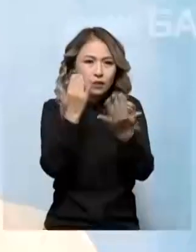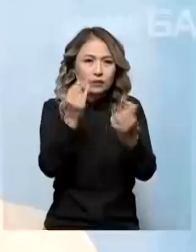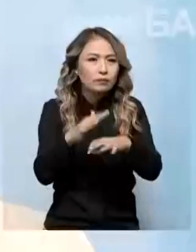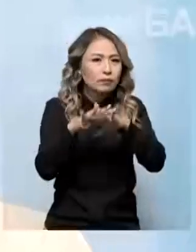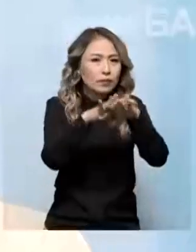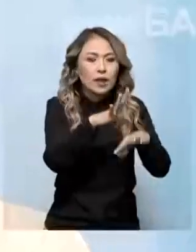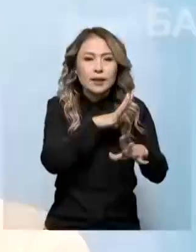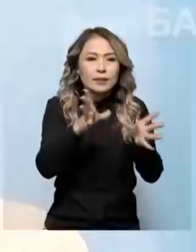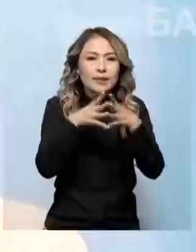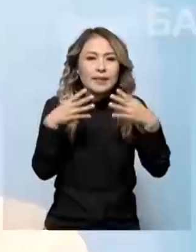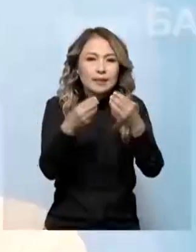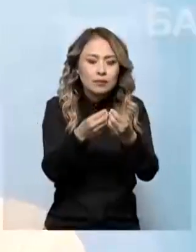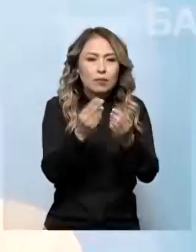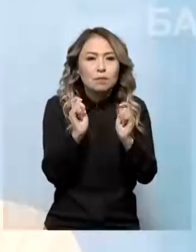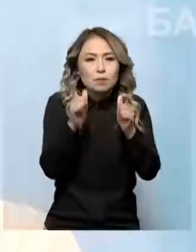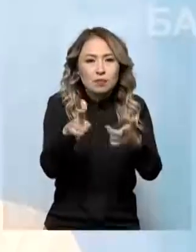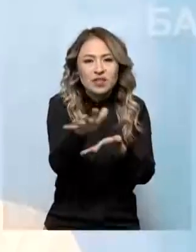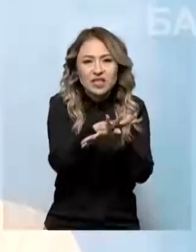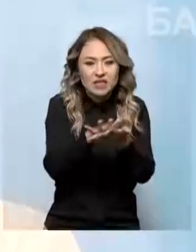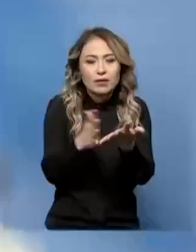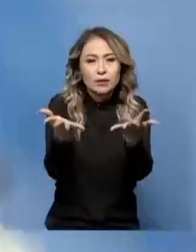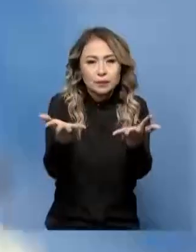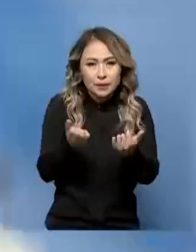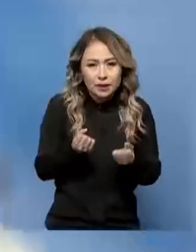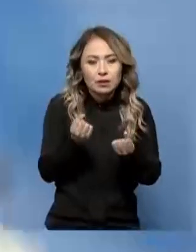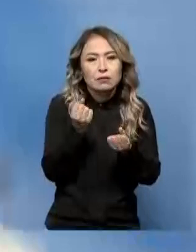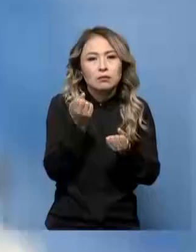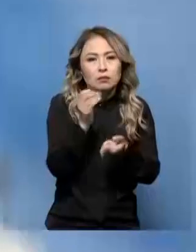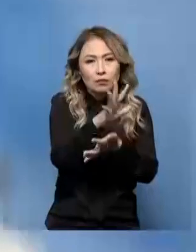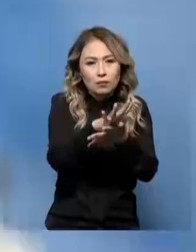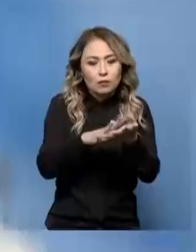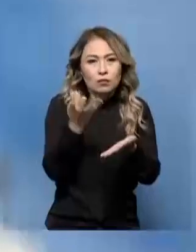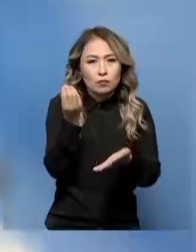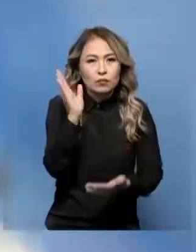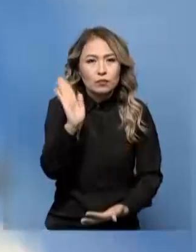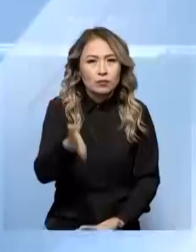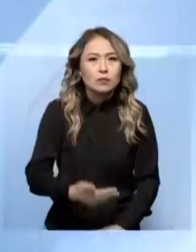бөлінбеген отбасыларға кеп түскен өтініштер қаралып, одан да әрі қаражаттар бөлінеді.